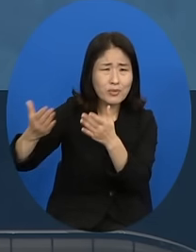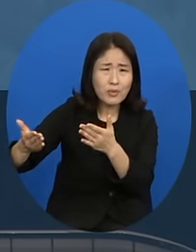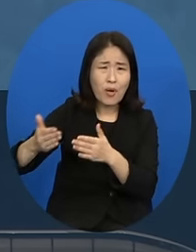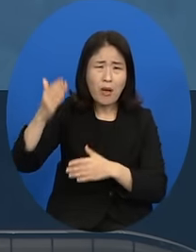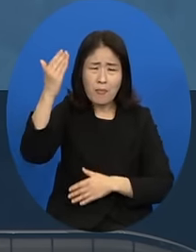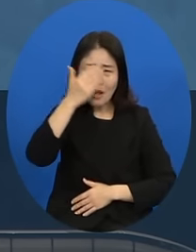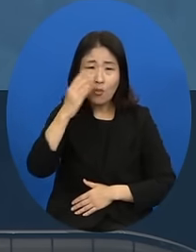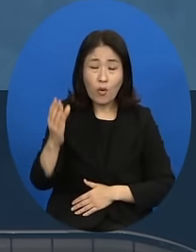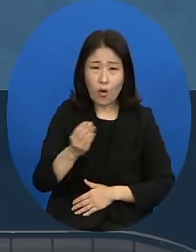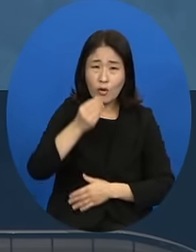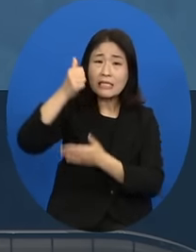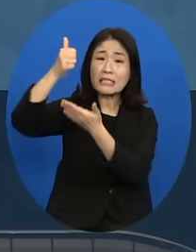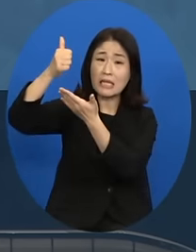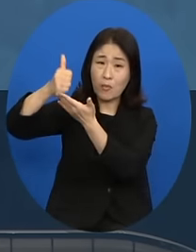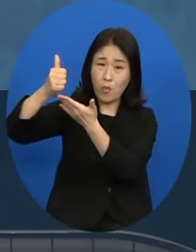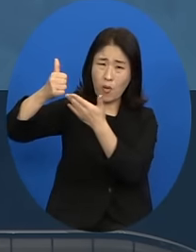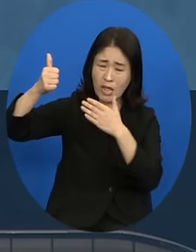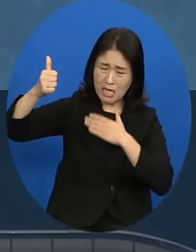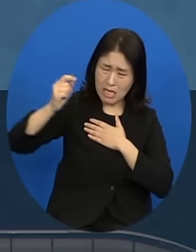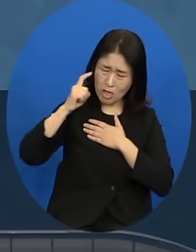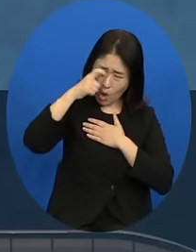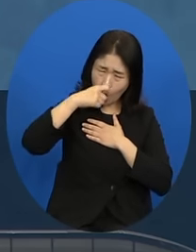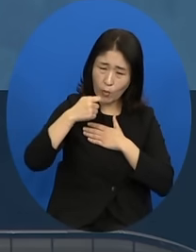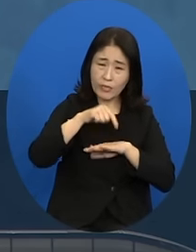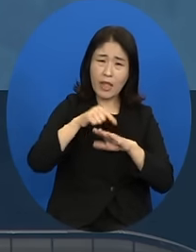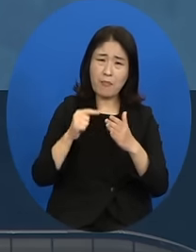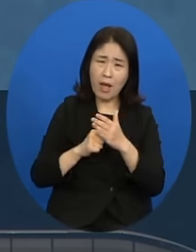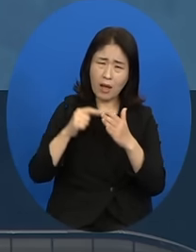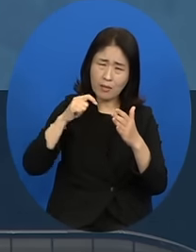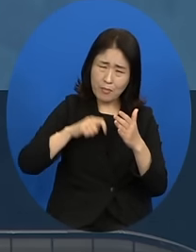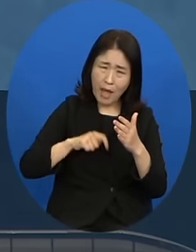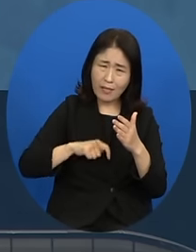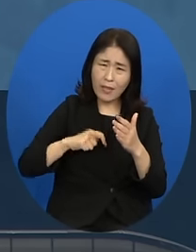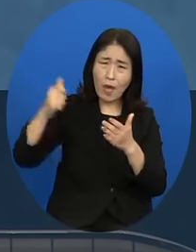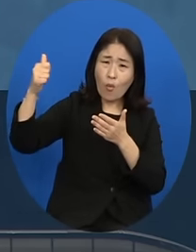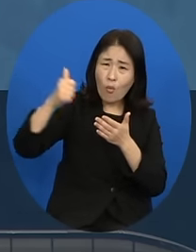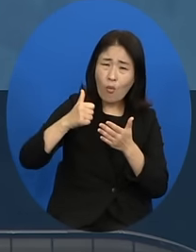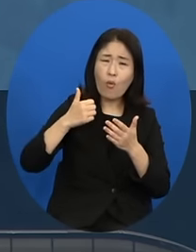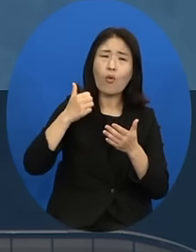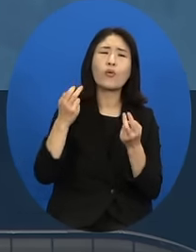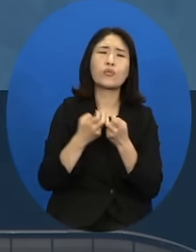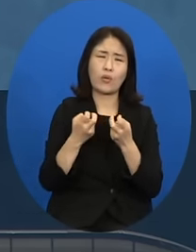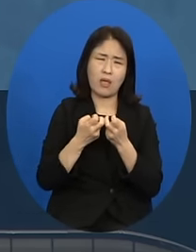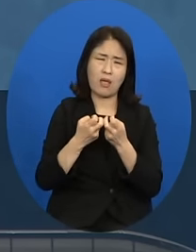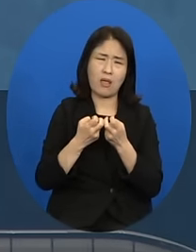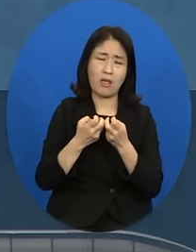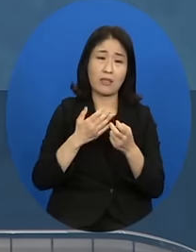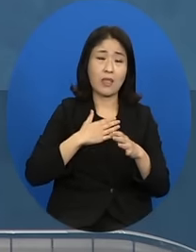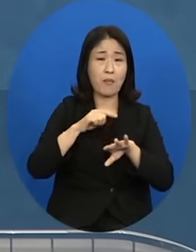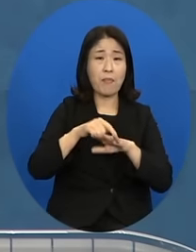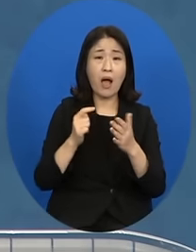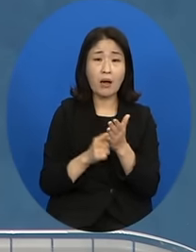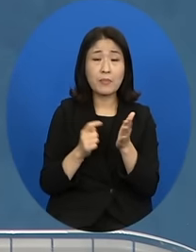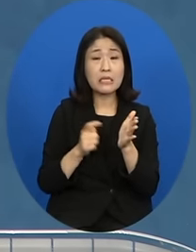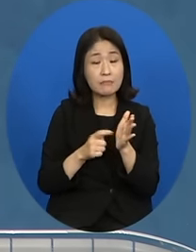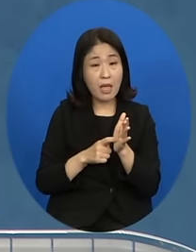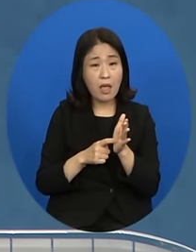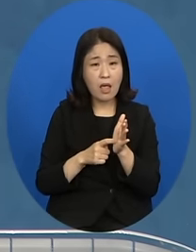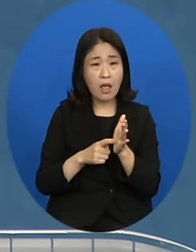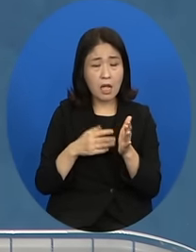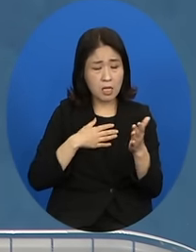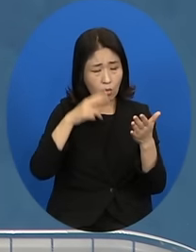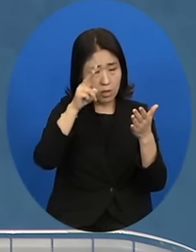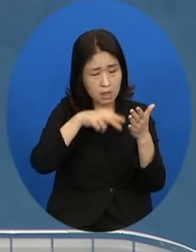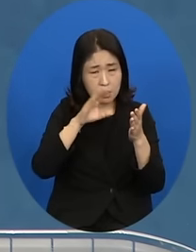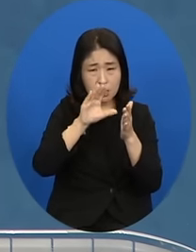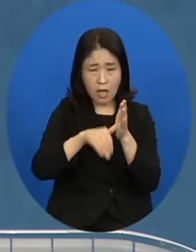그의 몸을 해뜨린 이 속에 어찌 맞을꼬. 오, 내 마음이 급해. 저는 이 시를 읽으면서 꼭